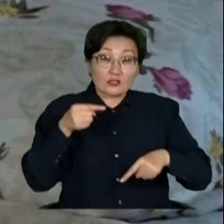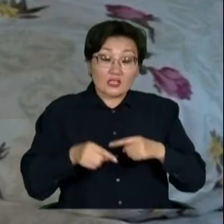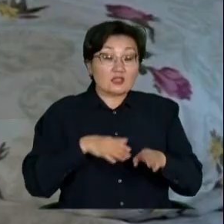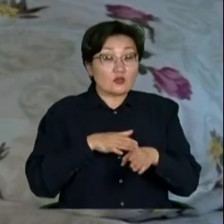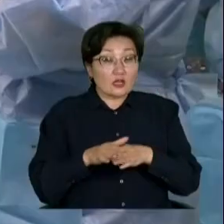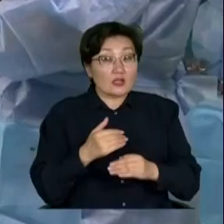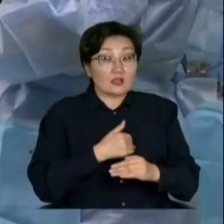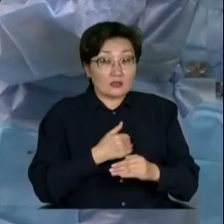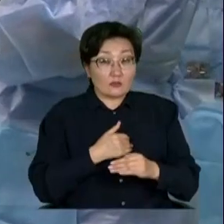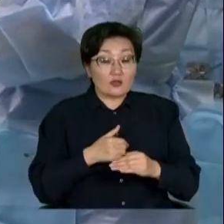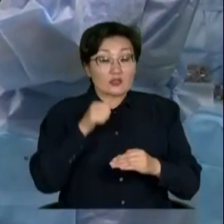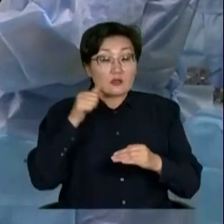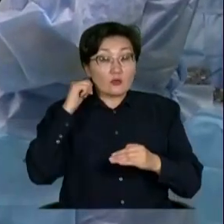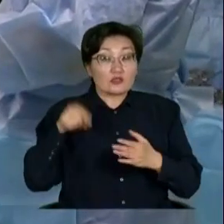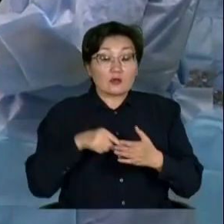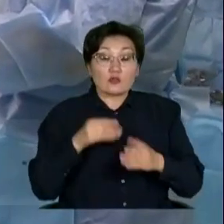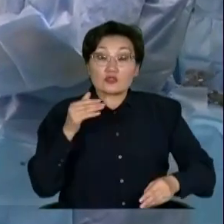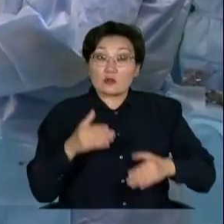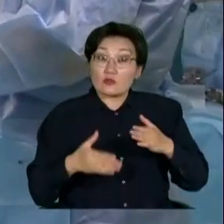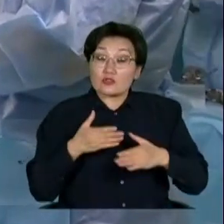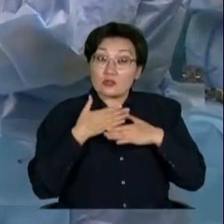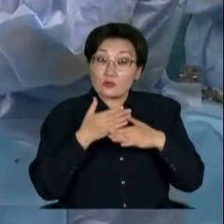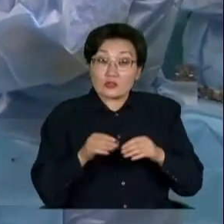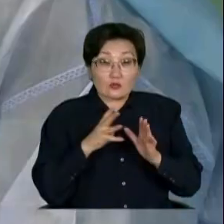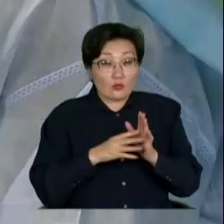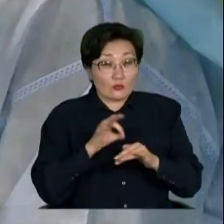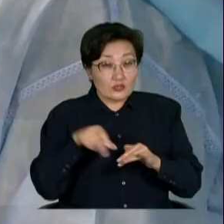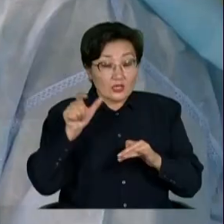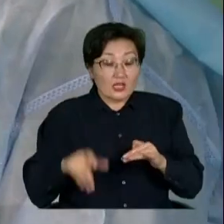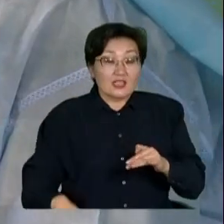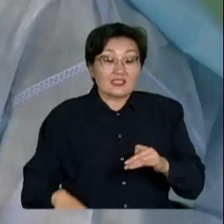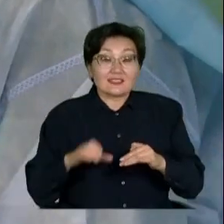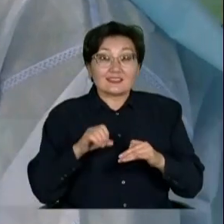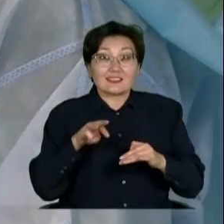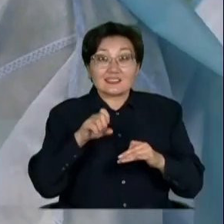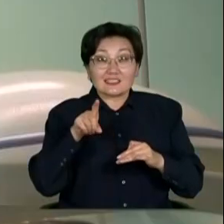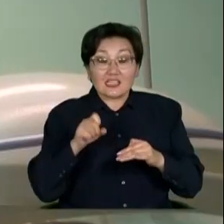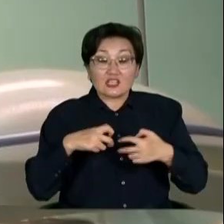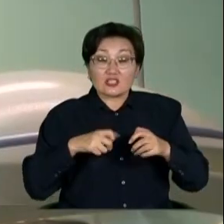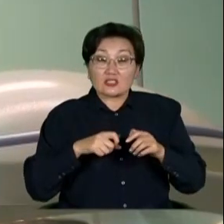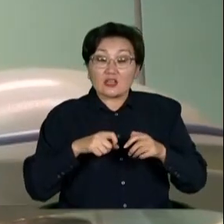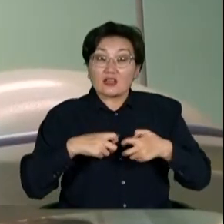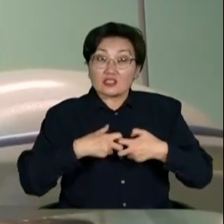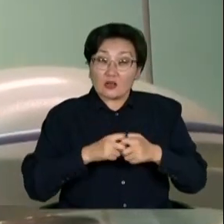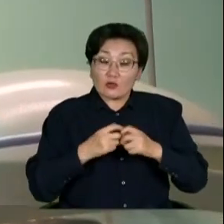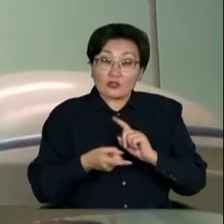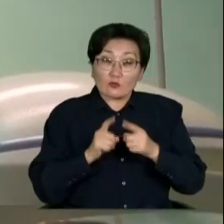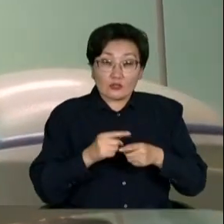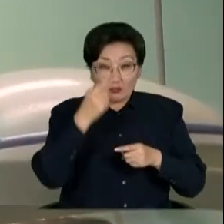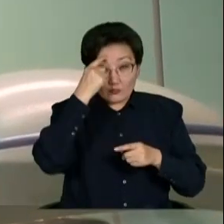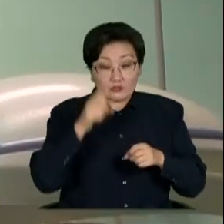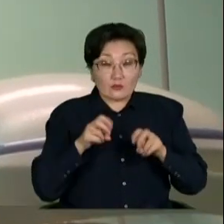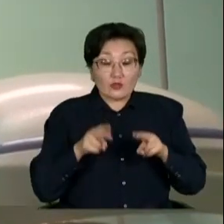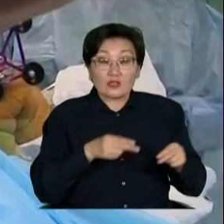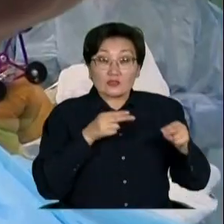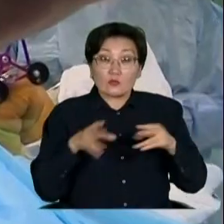жасалғанын қаладым. Былтыр мегаполисте роботтың көмегімен 9 науқастың тізе жамбас буындары ауыстырылған. Ал биыл Үндістаннан келген мамандармен